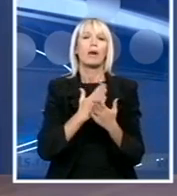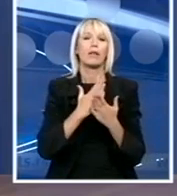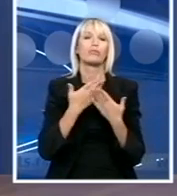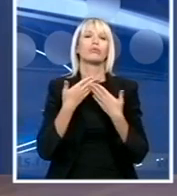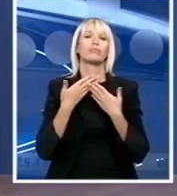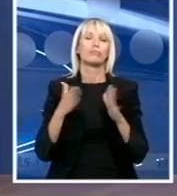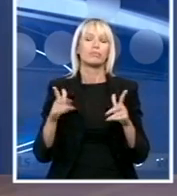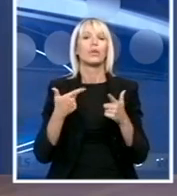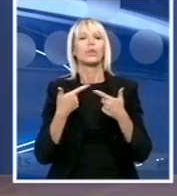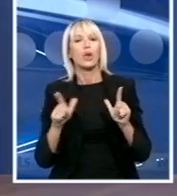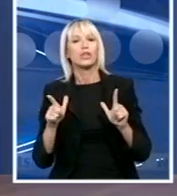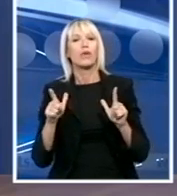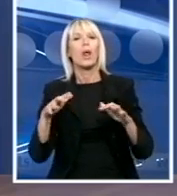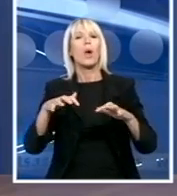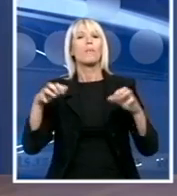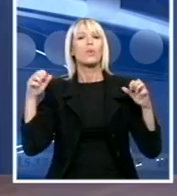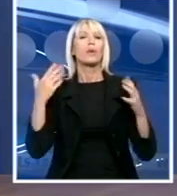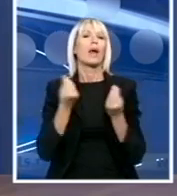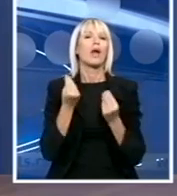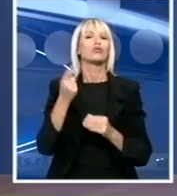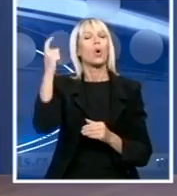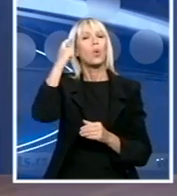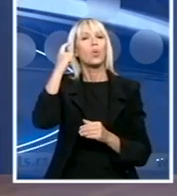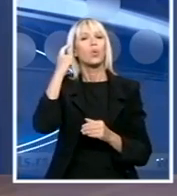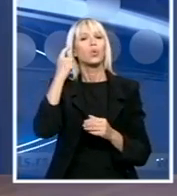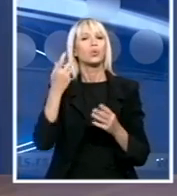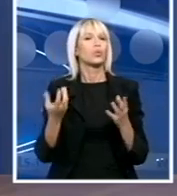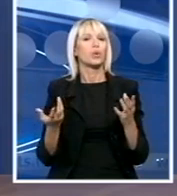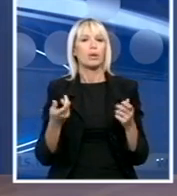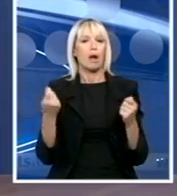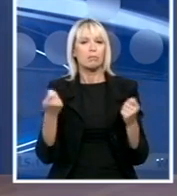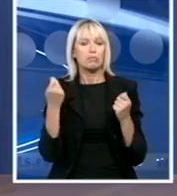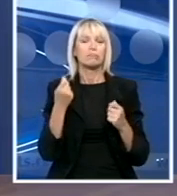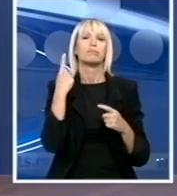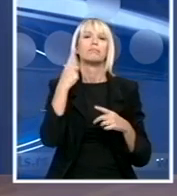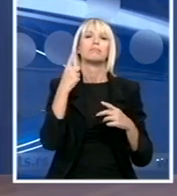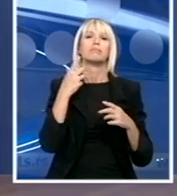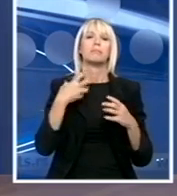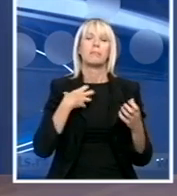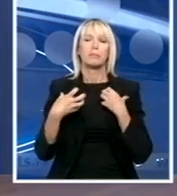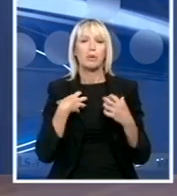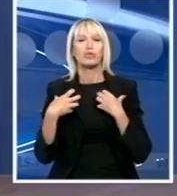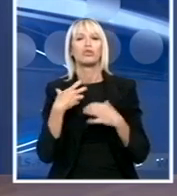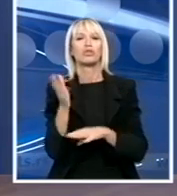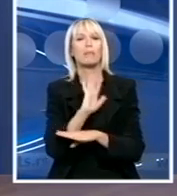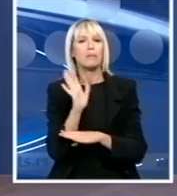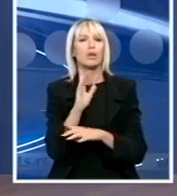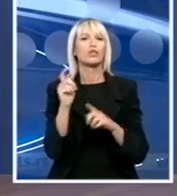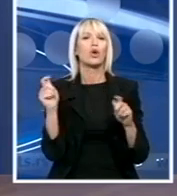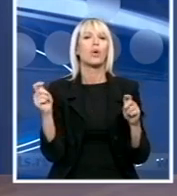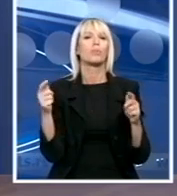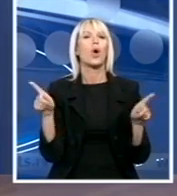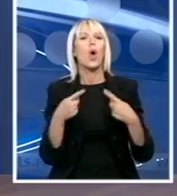dešavanja sa prisustvom publike, poput bioskopa, pozorišta, koncerata, i to u institucijama